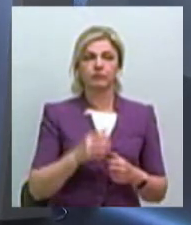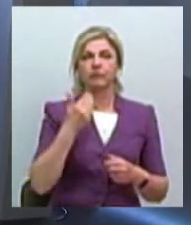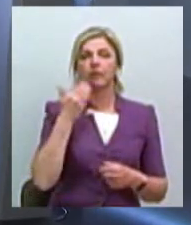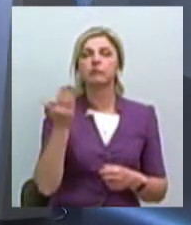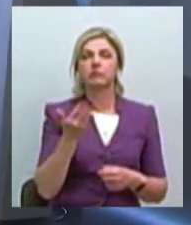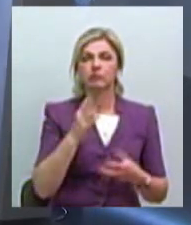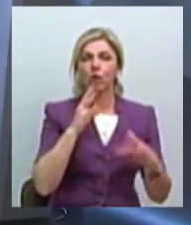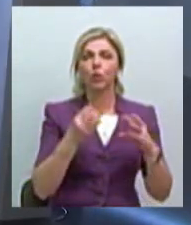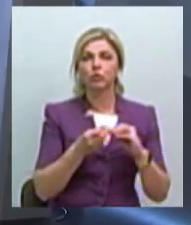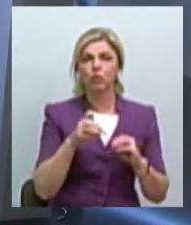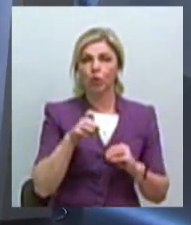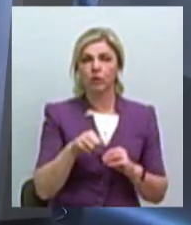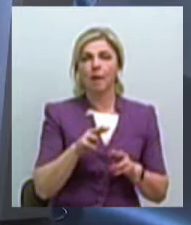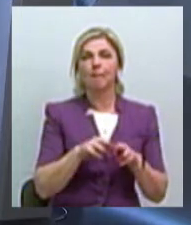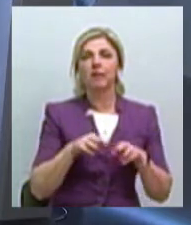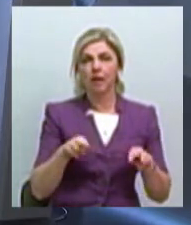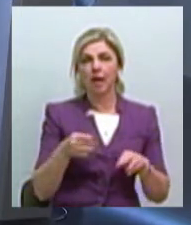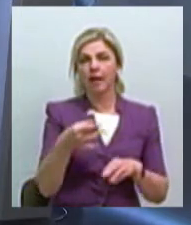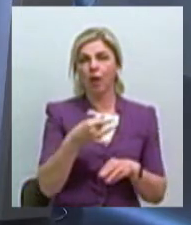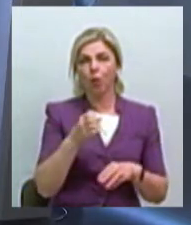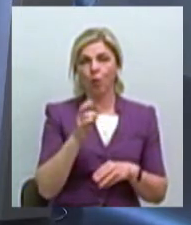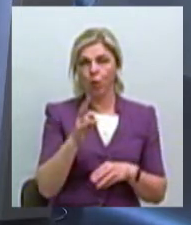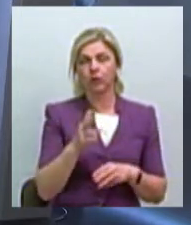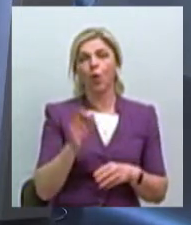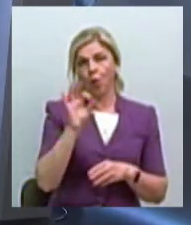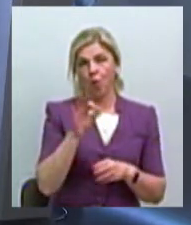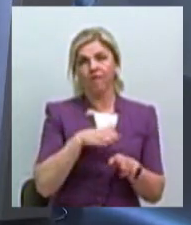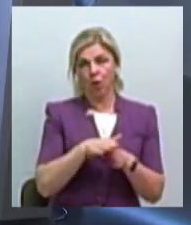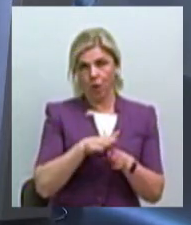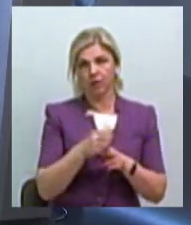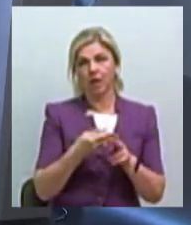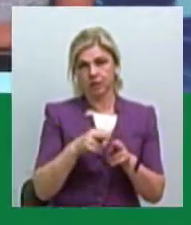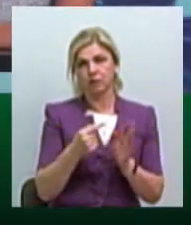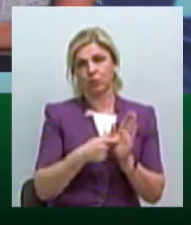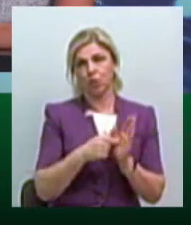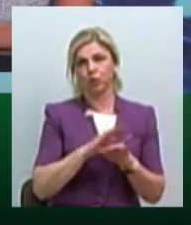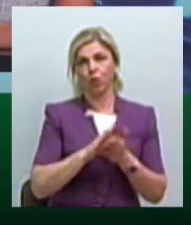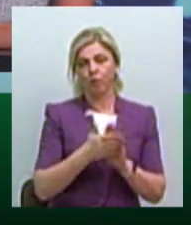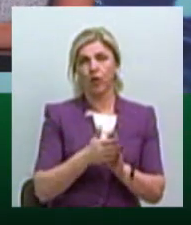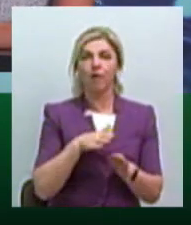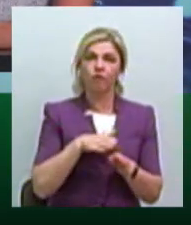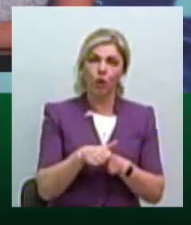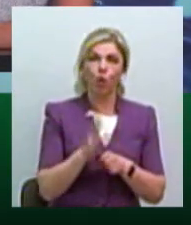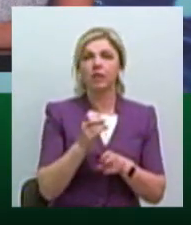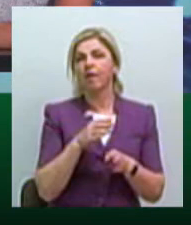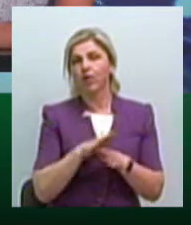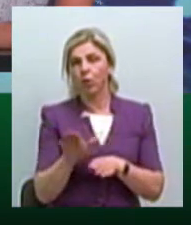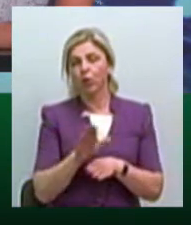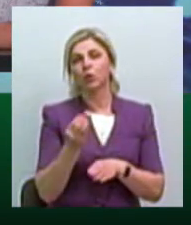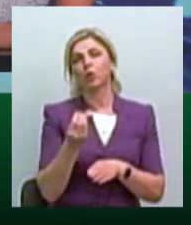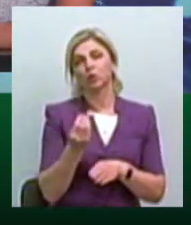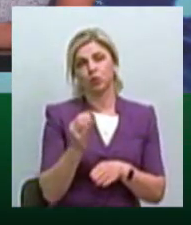звітуються до Мінрегіону про виконання цього договору. Виконуються, не виконуються, суми і так далі. Значить,